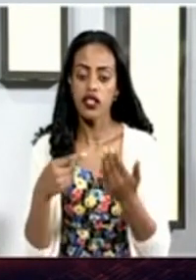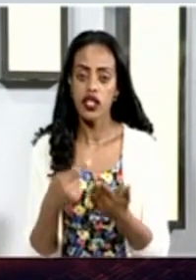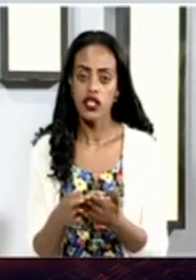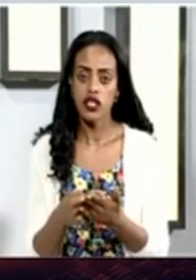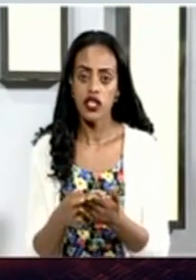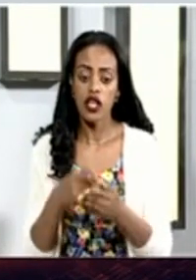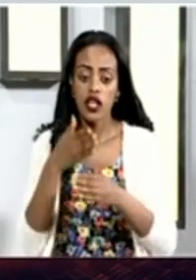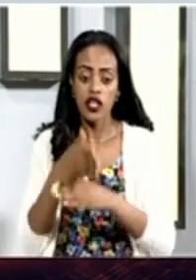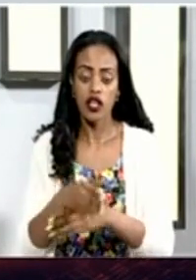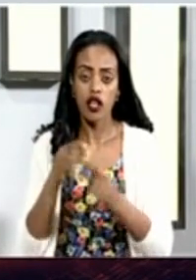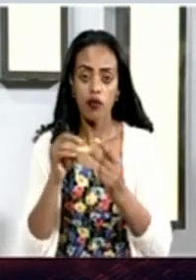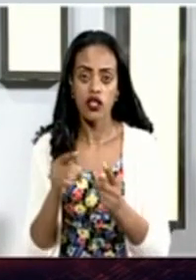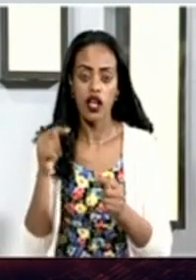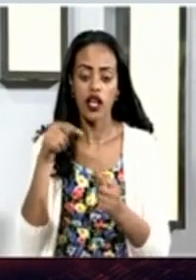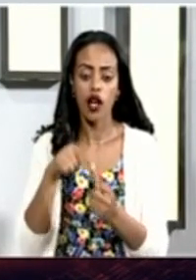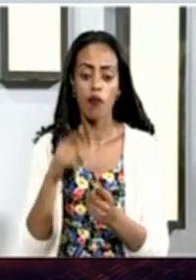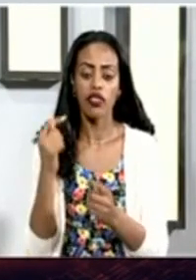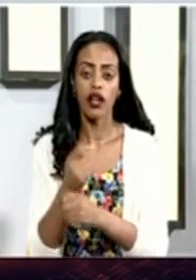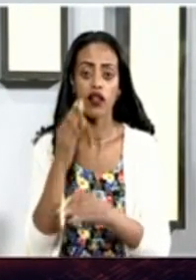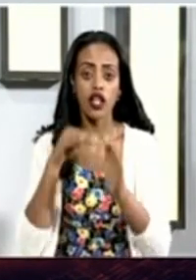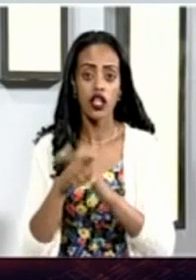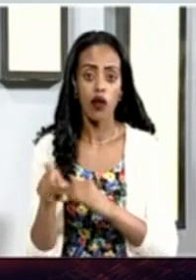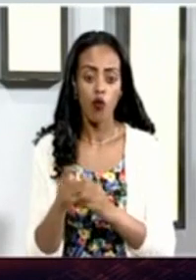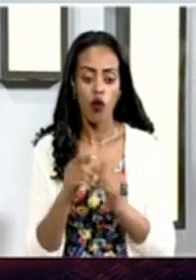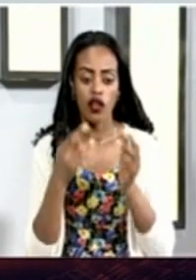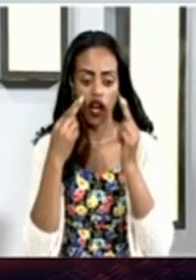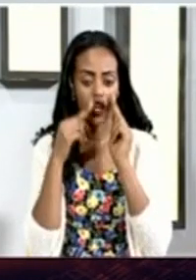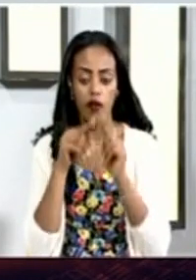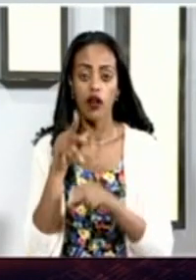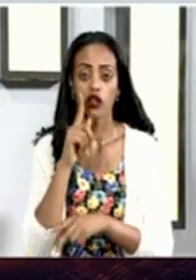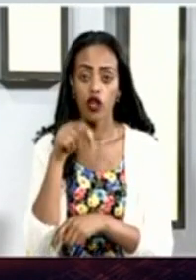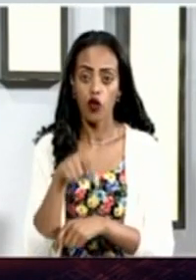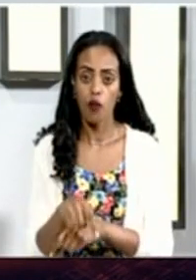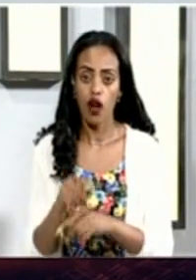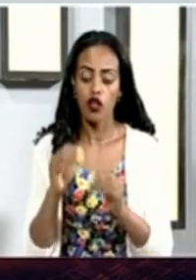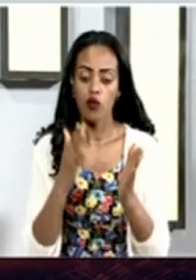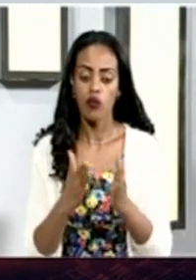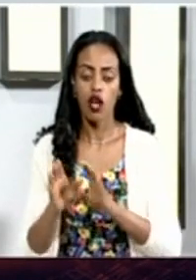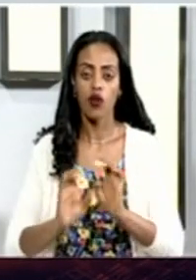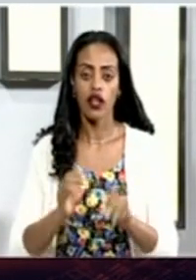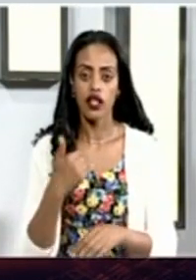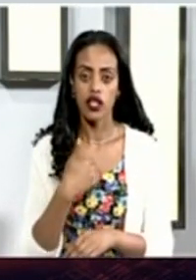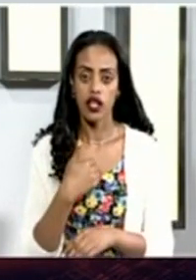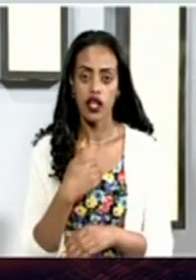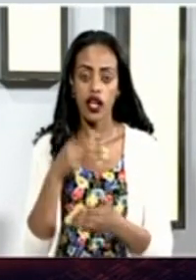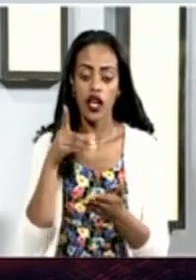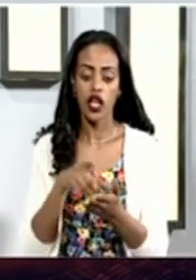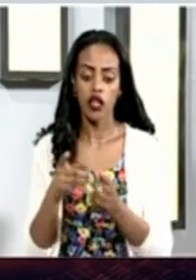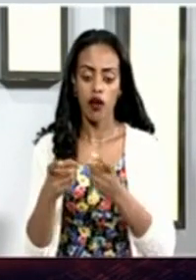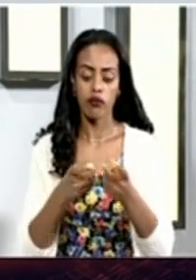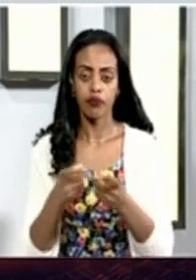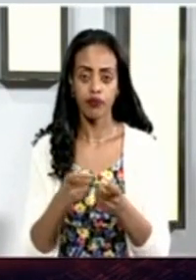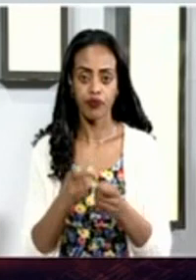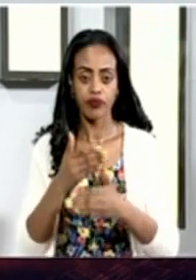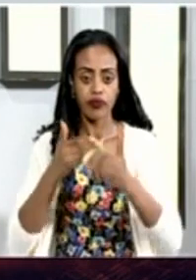دحر مرزع لو تقبل الأتنا مخانا كنا ملاختنا أتنا لهم عندي مدلوات كيرنا هنا نعم هنا كتما محدار